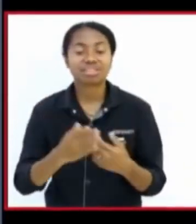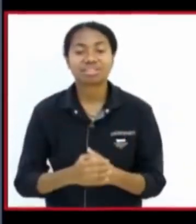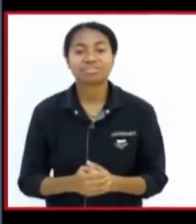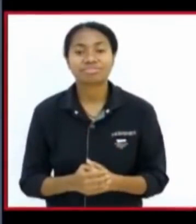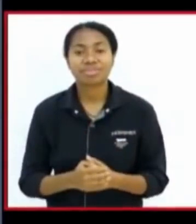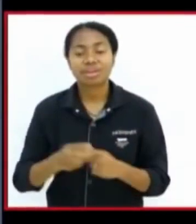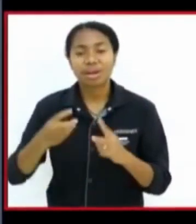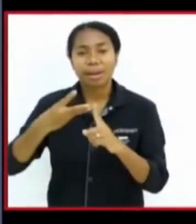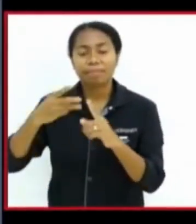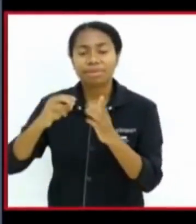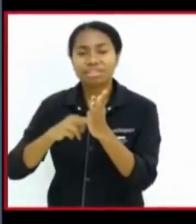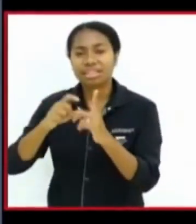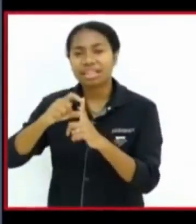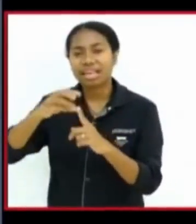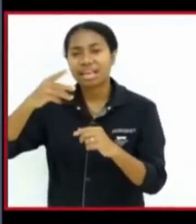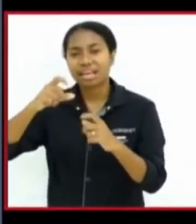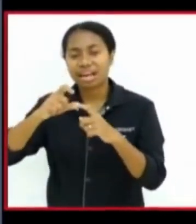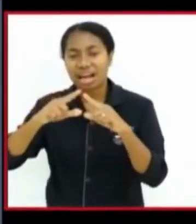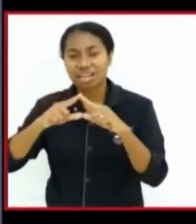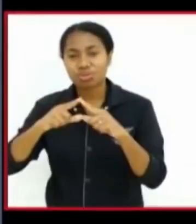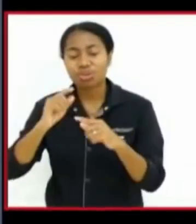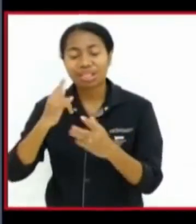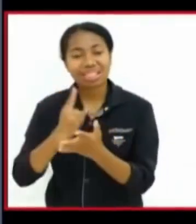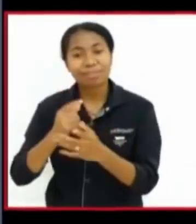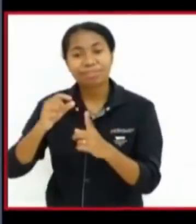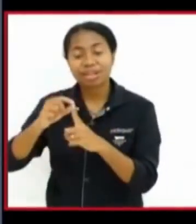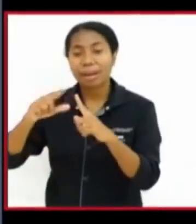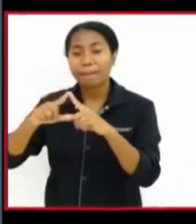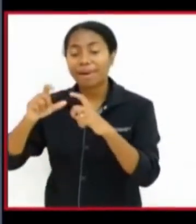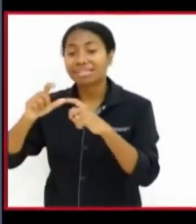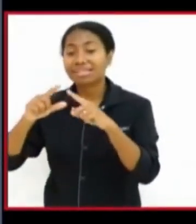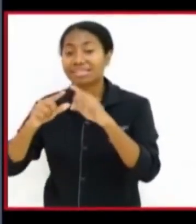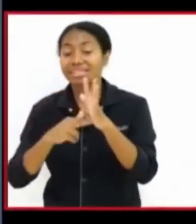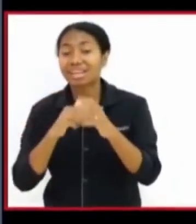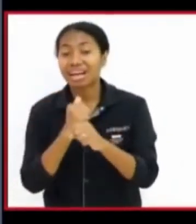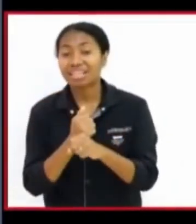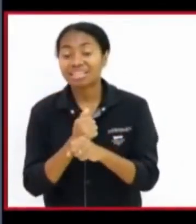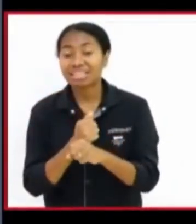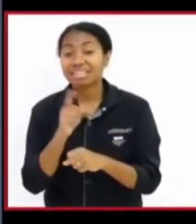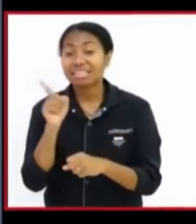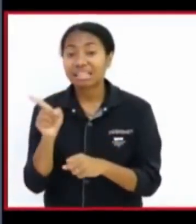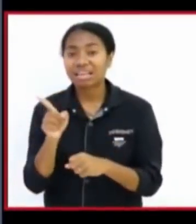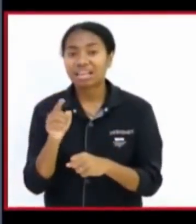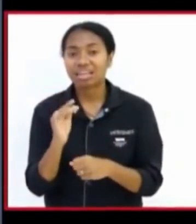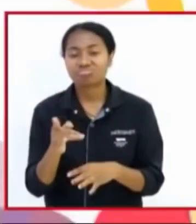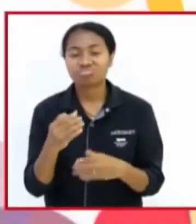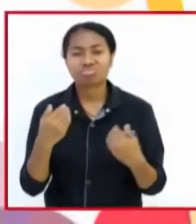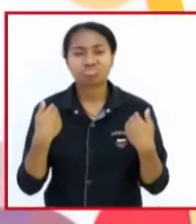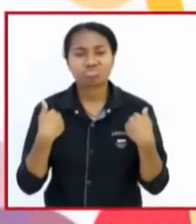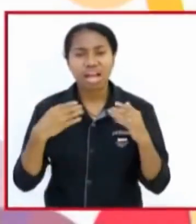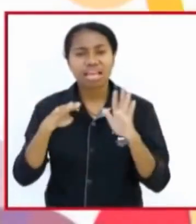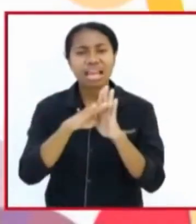Israel dipasang di sana berikut ini data korban